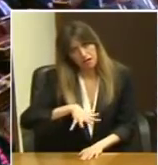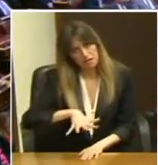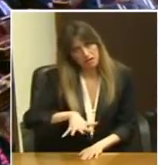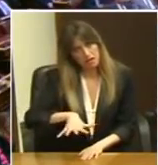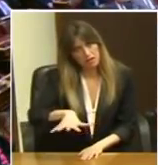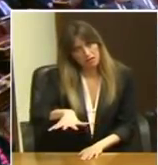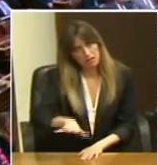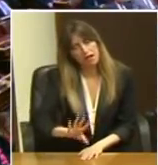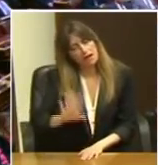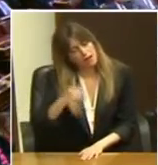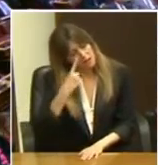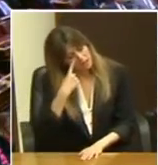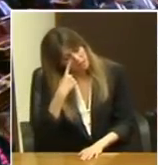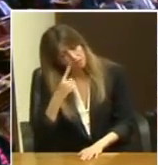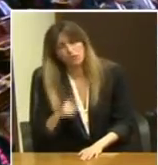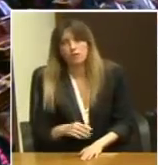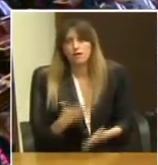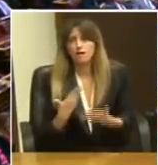Κυριακή κοντή γιορτή.